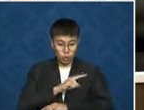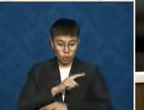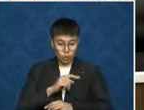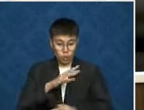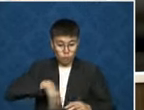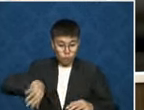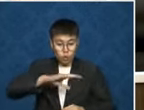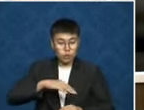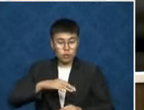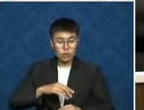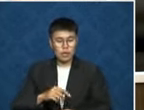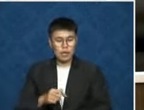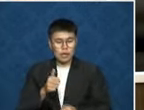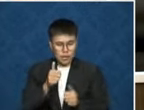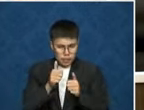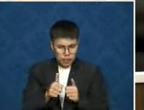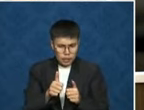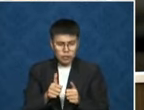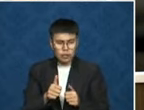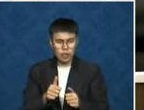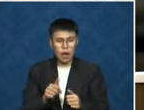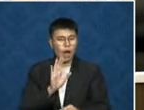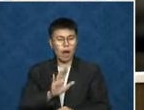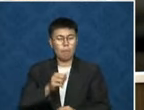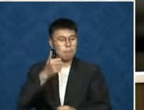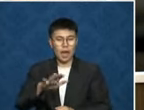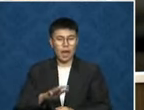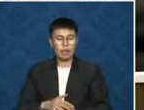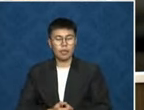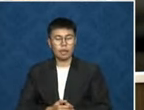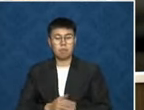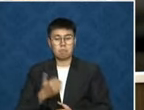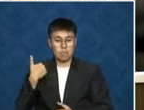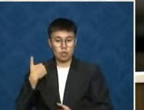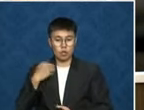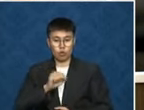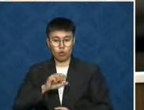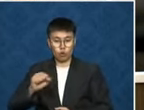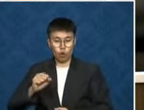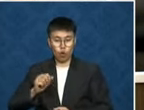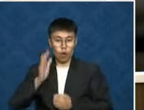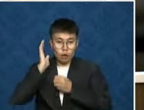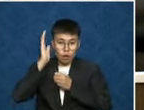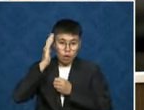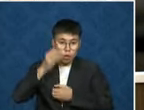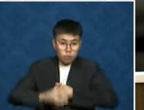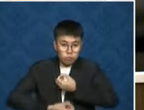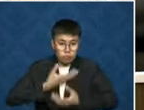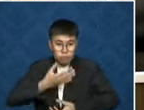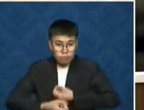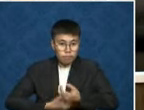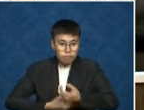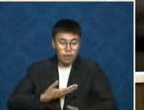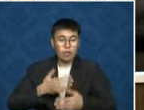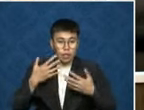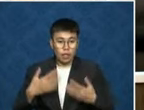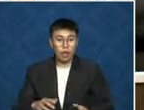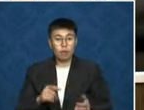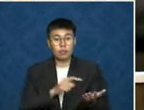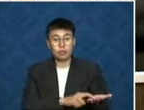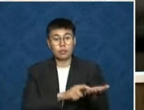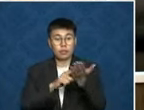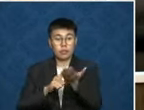นั้นเราไม่สามารถห้ามได้และสิ่งต่างๆที่เพื่อนสมาชิกร่วมกันอภิปรายร่วมกันให้ความเห็นก็จะต้องถูกนำไป